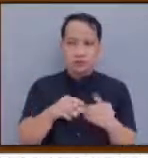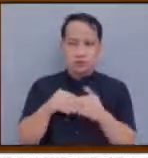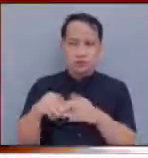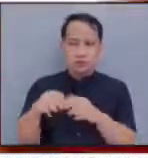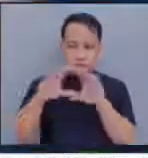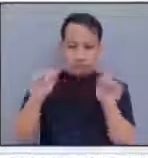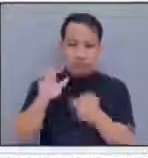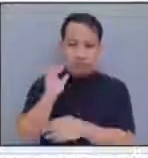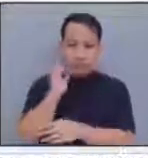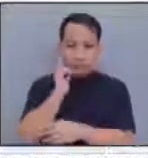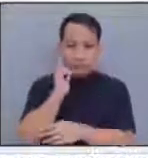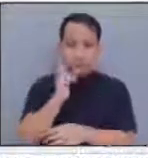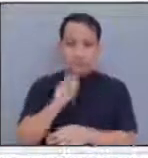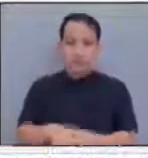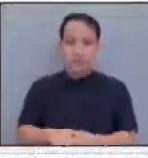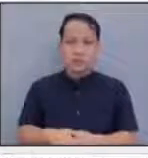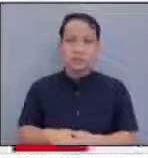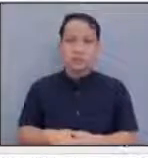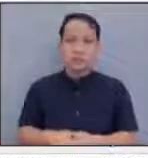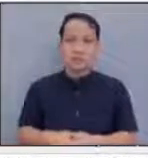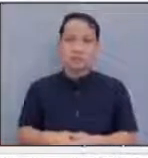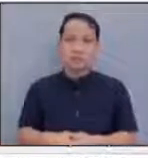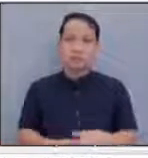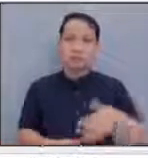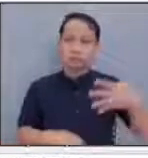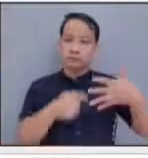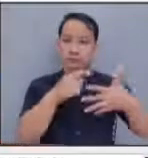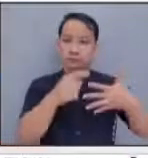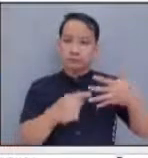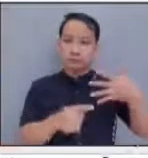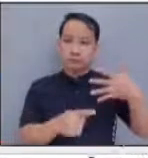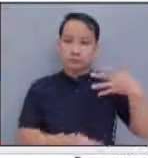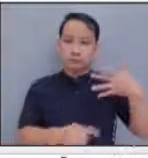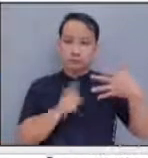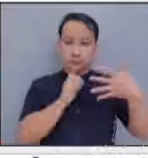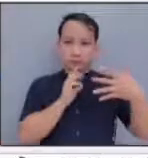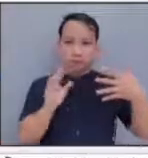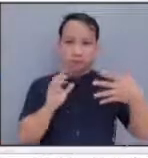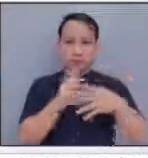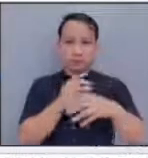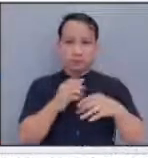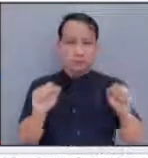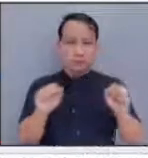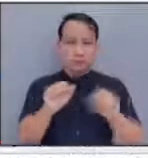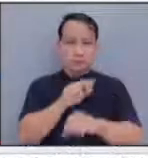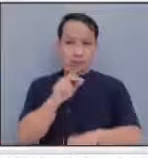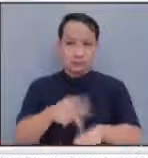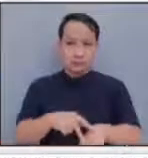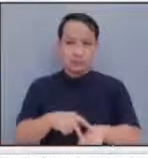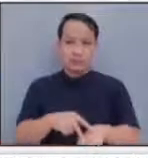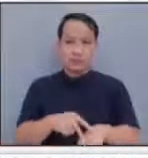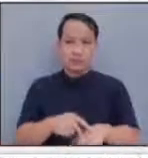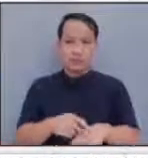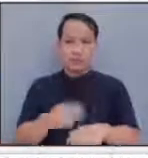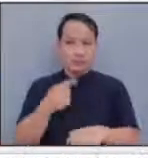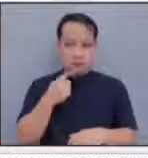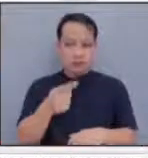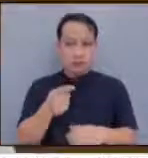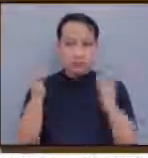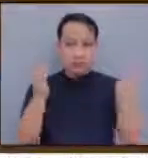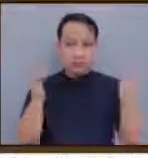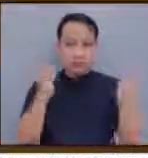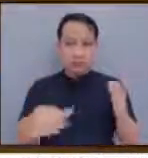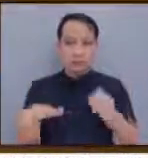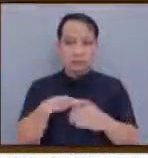Rodrigo Duterte, umikot ang kanyang unang SONA sa pangako ng mas ligtas na Pilipinas at mas maayos na serbisyo ng